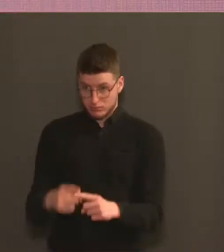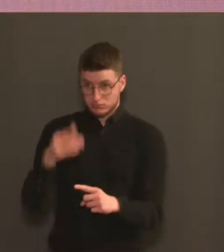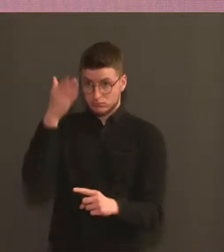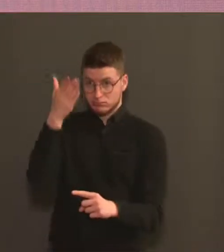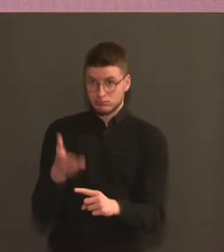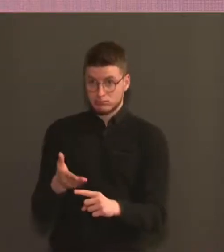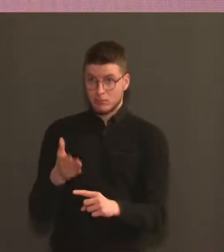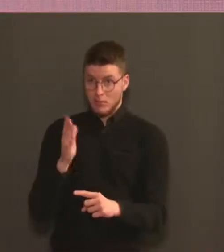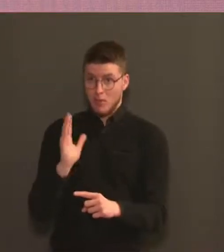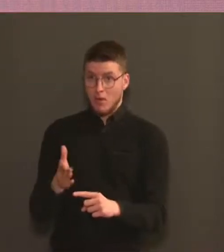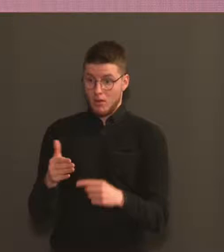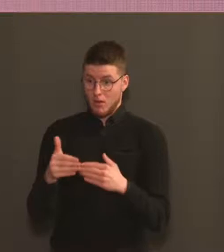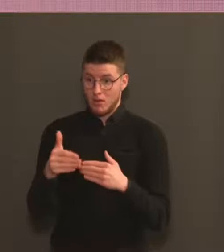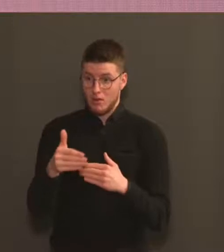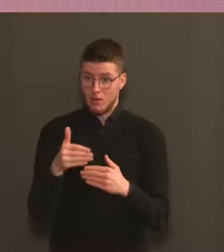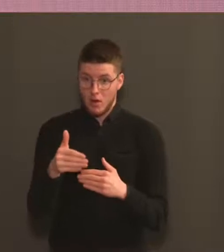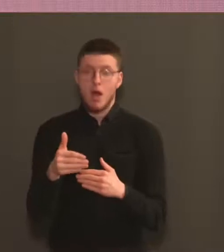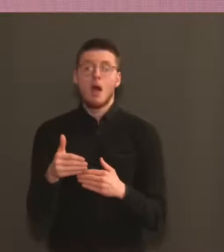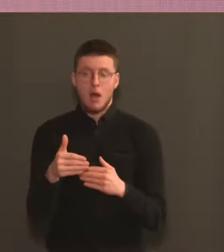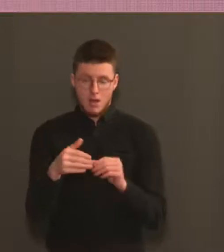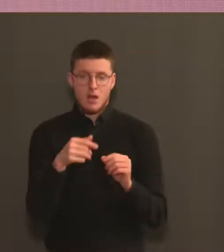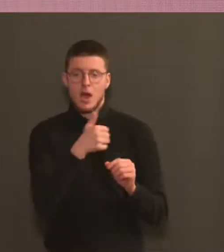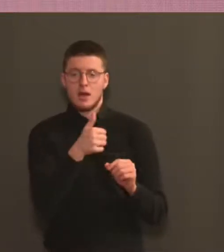bij vaccinatie.